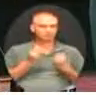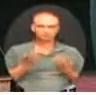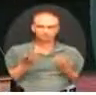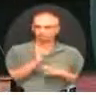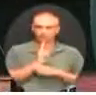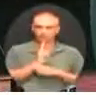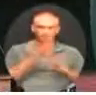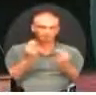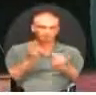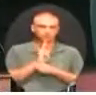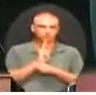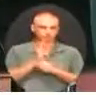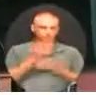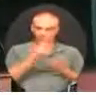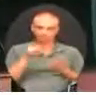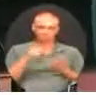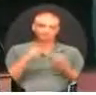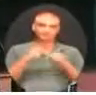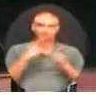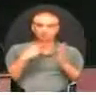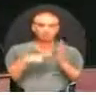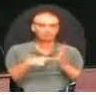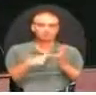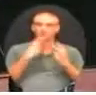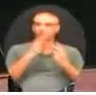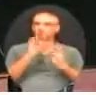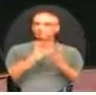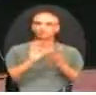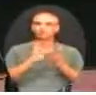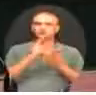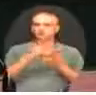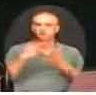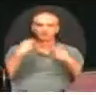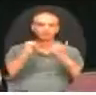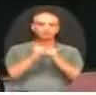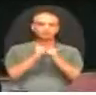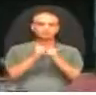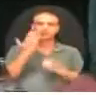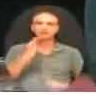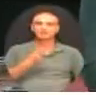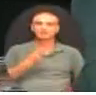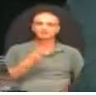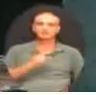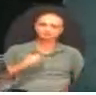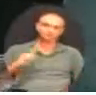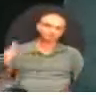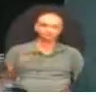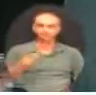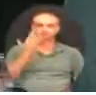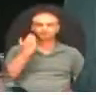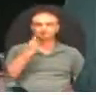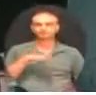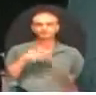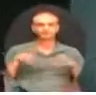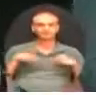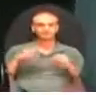פרופו שקרים, המון שקרים הוזמו היום בוועדה. למשל, התגובה של משרד התרבות והספורט הייתה שכל המהלך היה